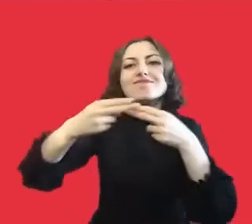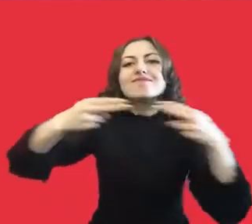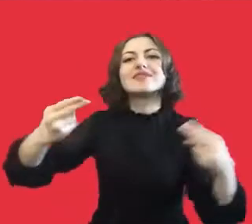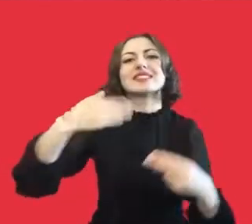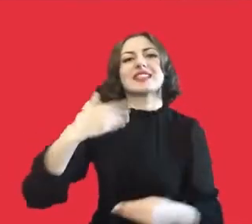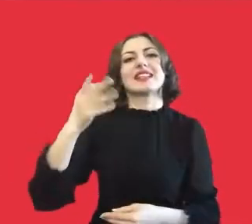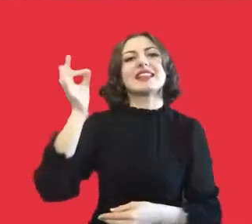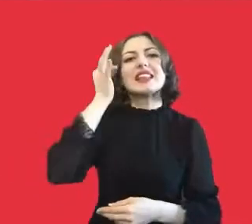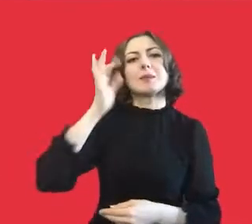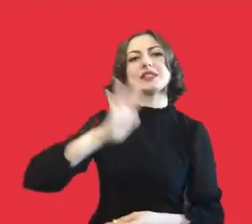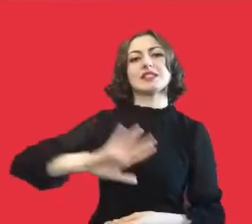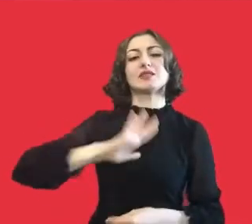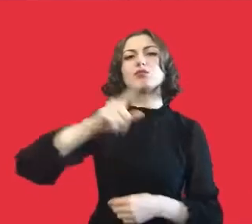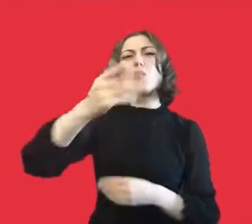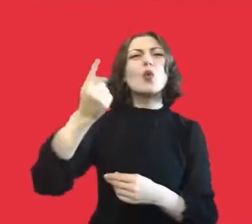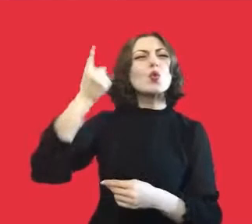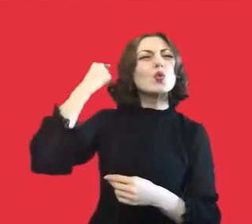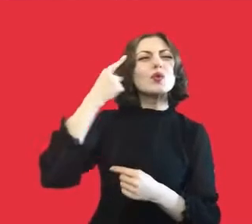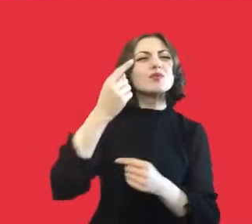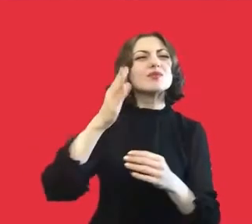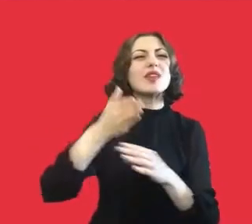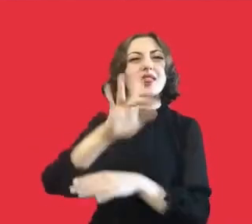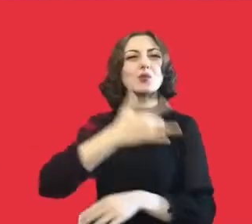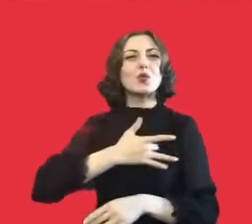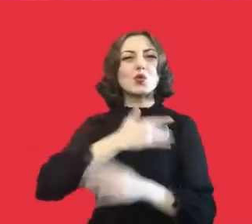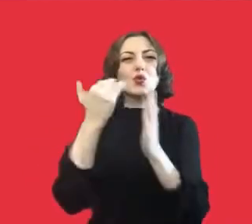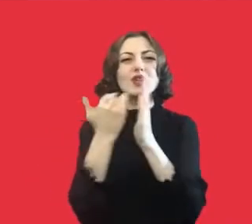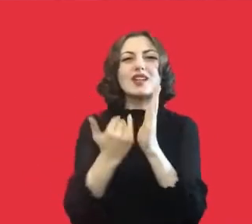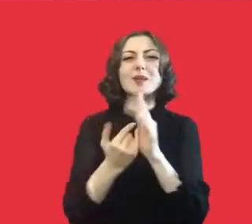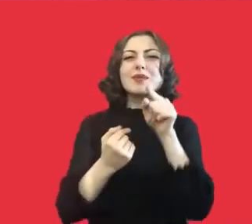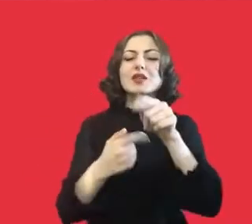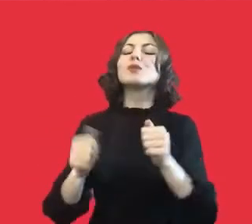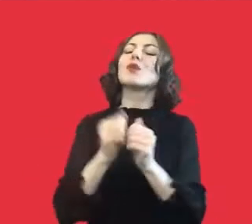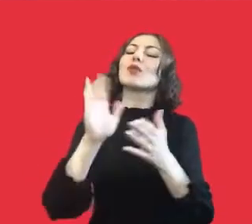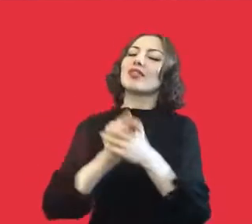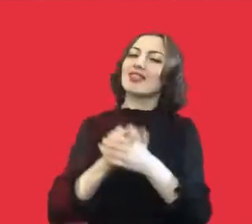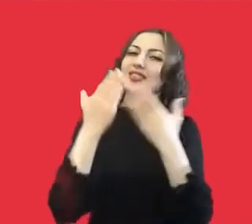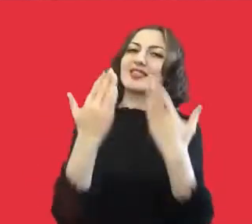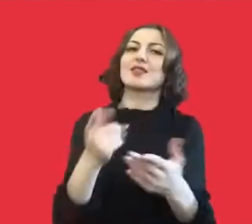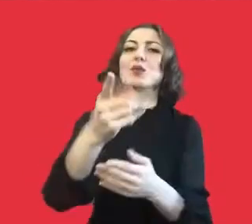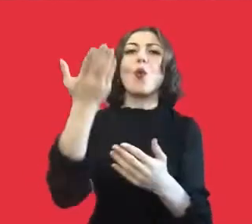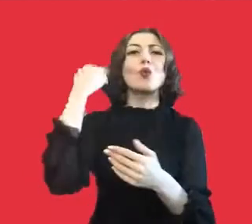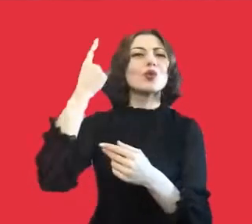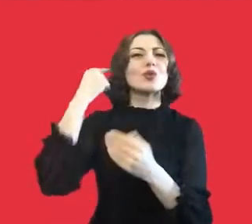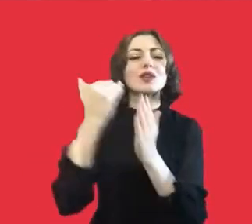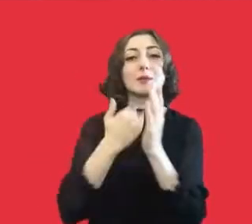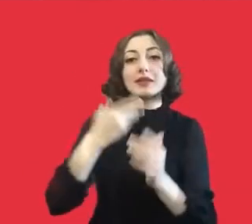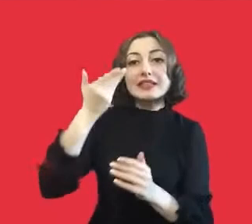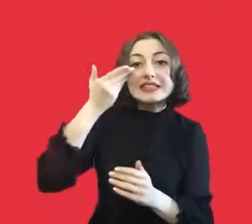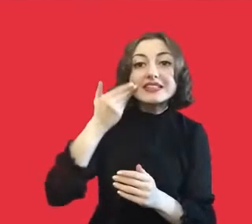dünkü gerçekleştirdiğiniz gönüllülük etkinliğinden dolayı da sizi tebrik ediyorum. Çok güzel bir etkinlikti. Ben de izledim. Buyurun efendim.